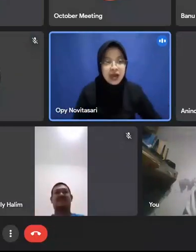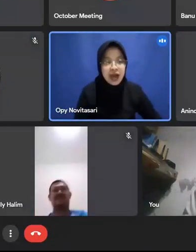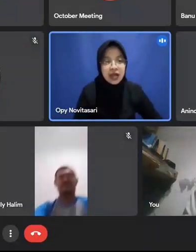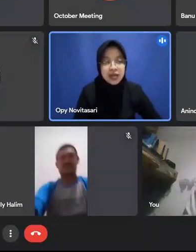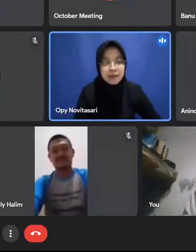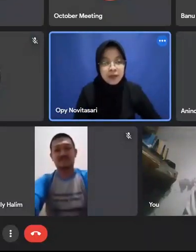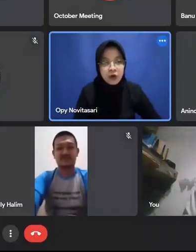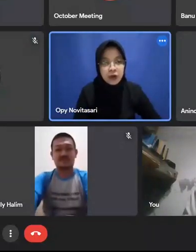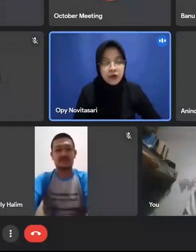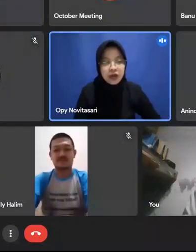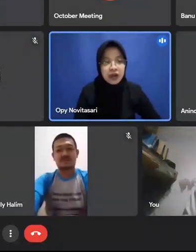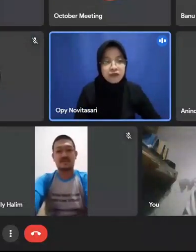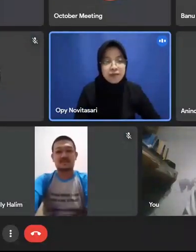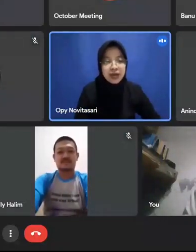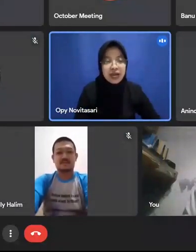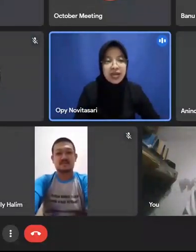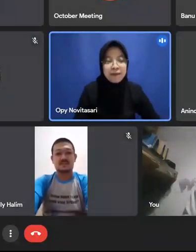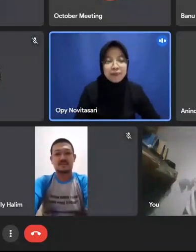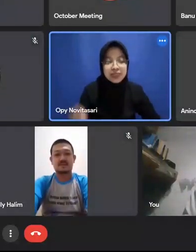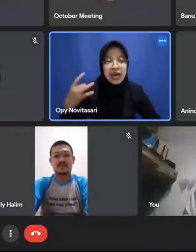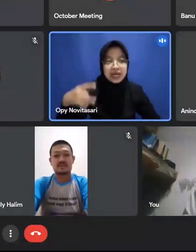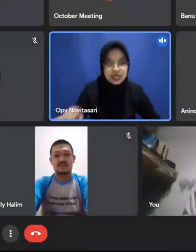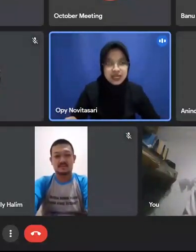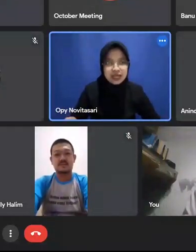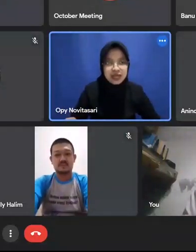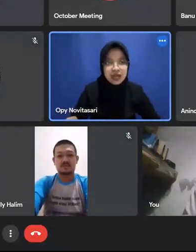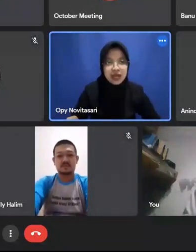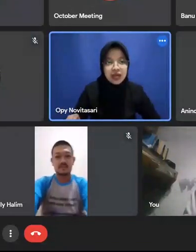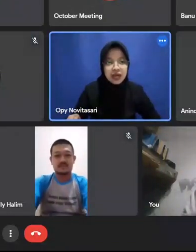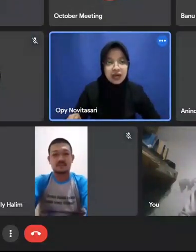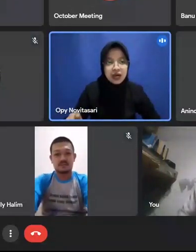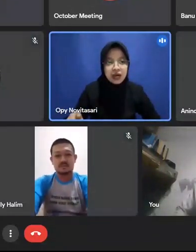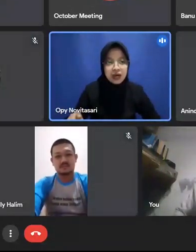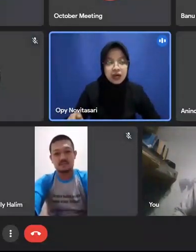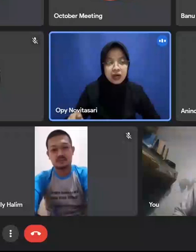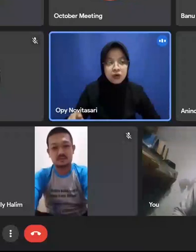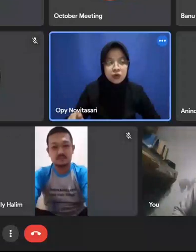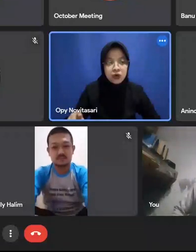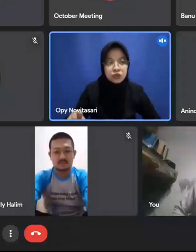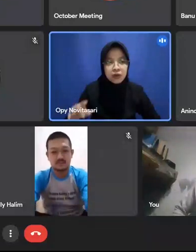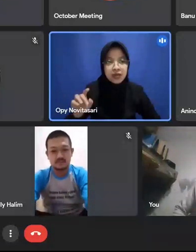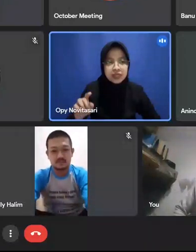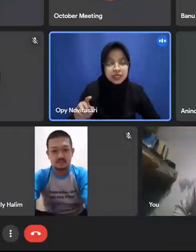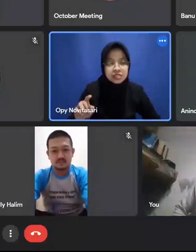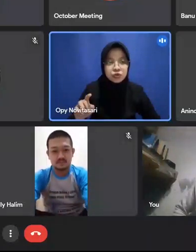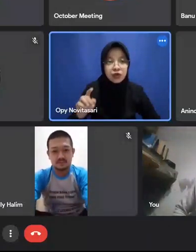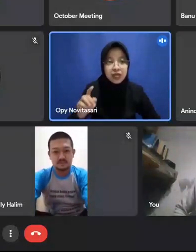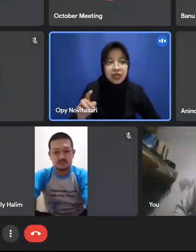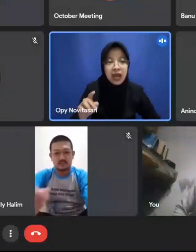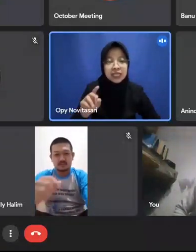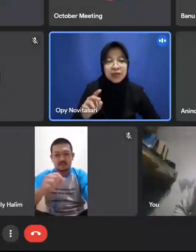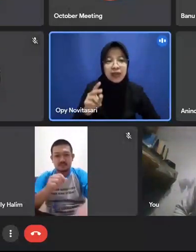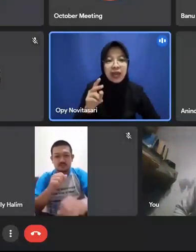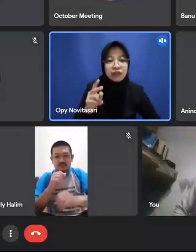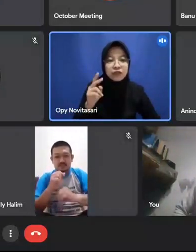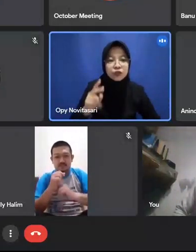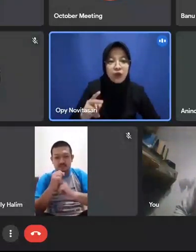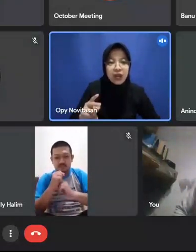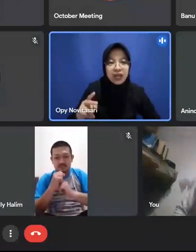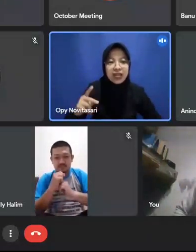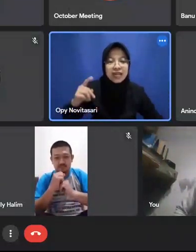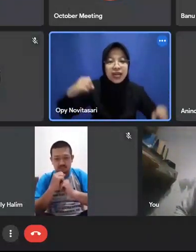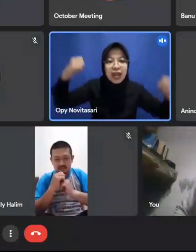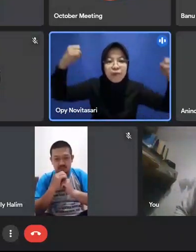ketika ada koreografi mengenai tari ee otomatis tuli hanya melihat